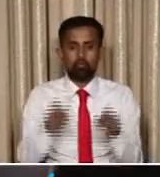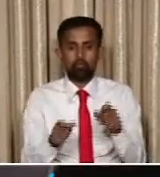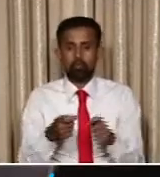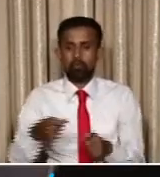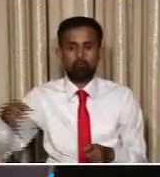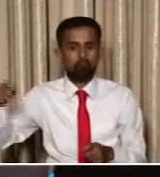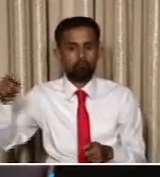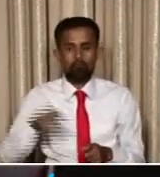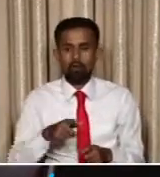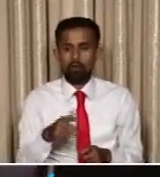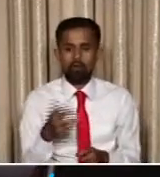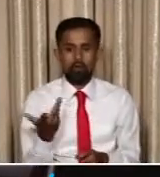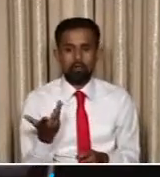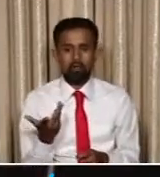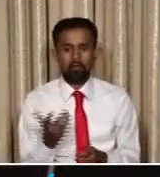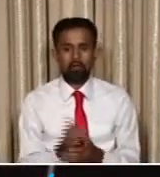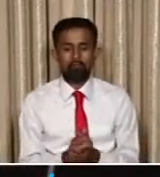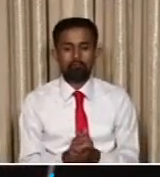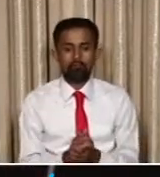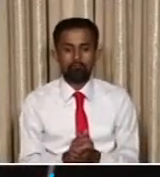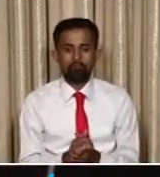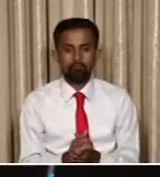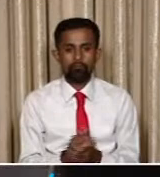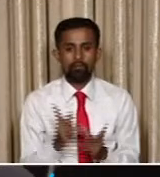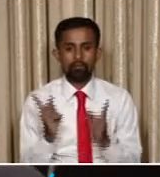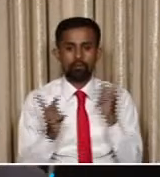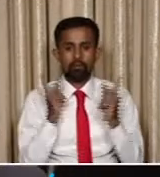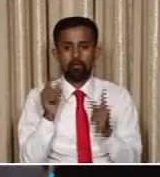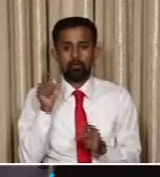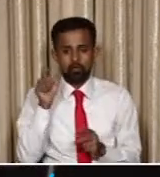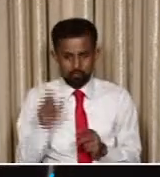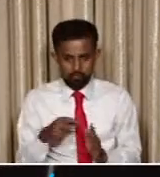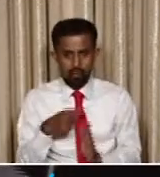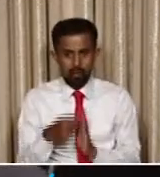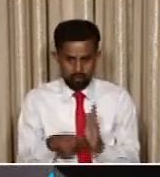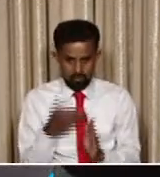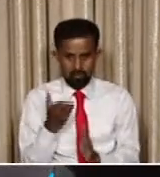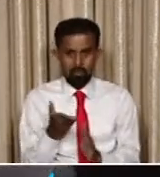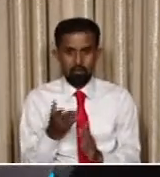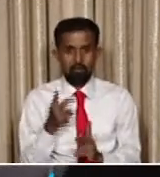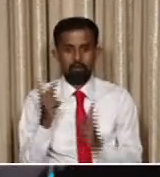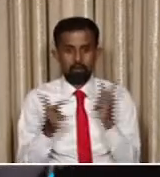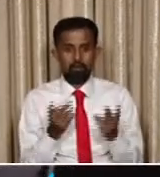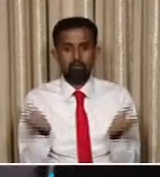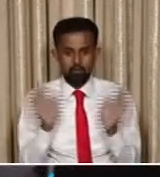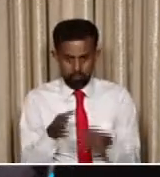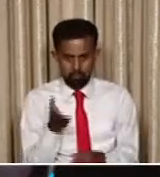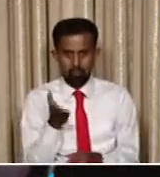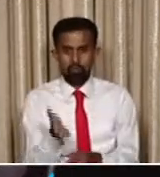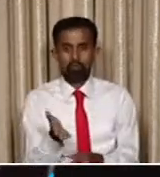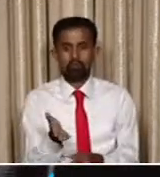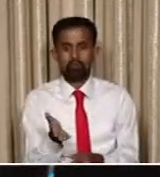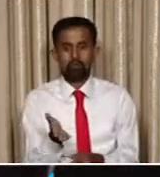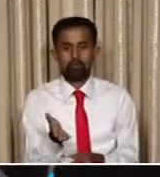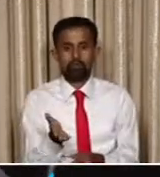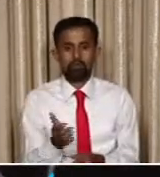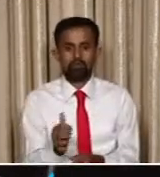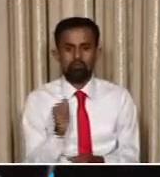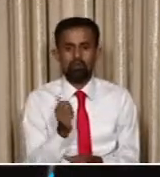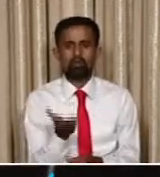නැහැ. එතකොට මේක සංචාරකය කරන රටක්ද? මේක සංචාරක පුරවැරයක්ද? මොකද්ද